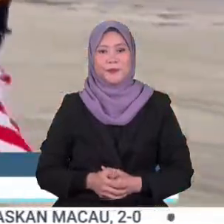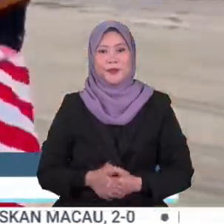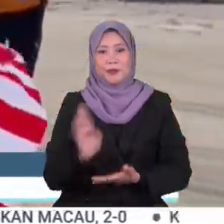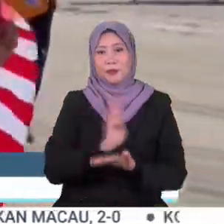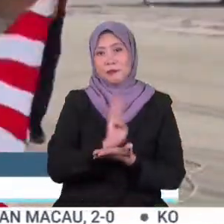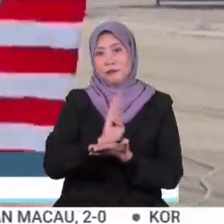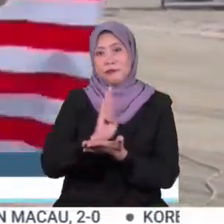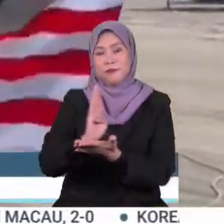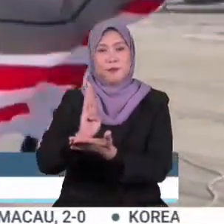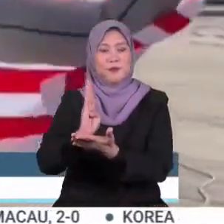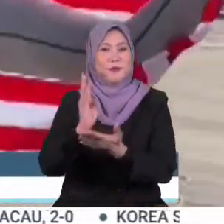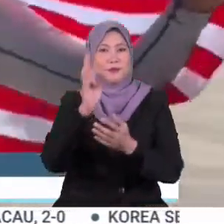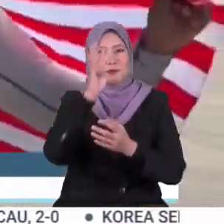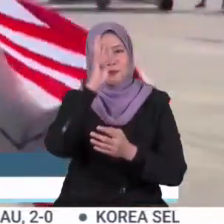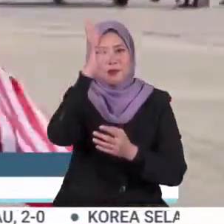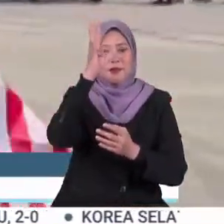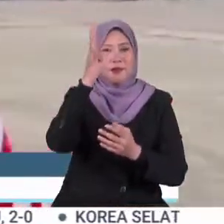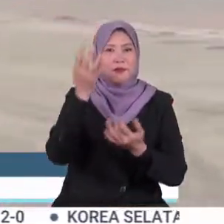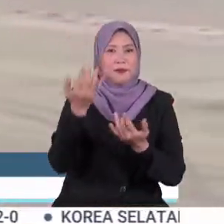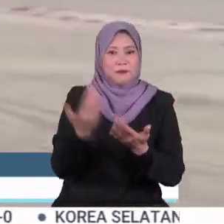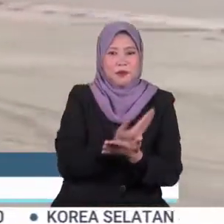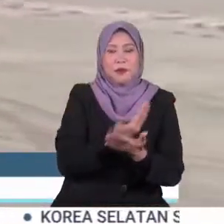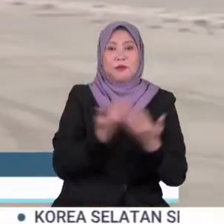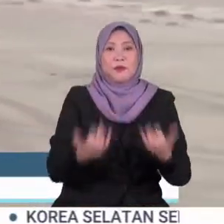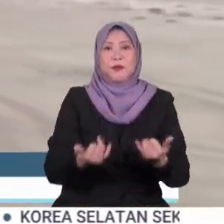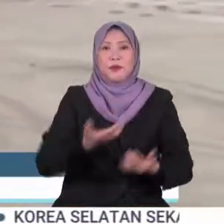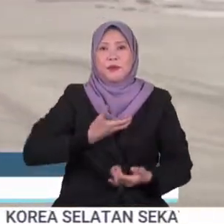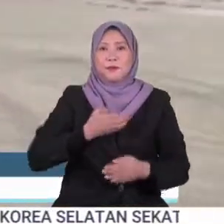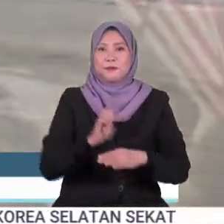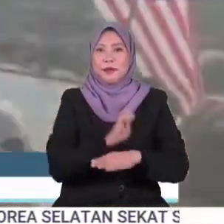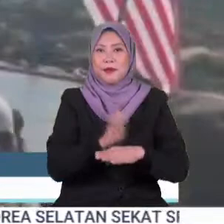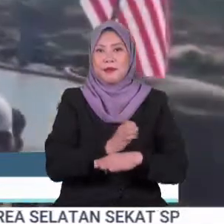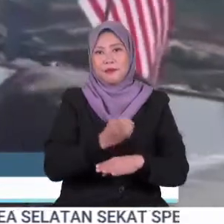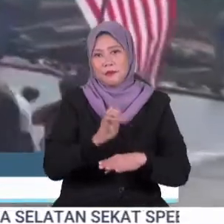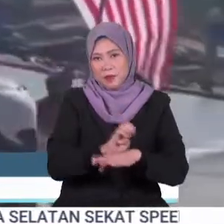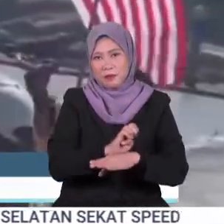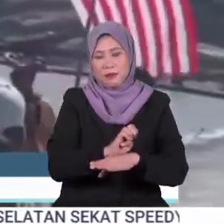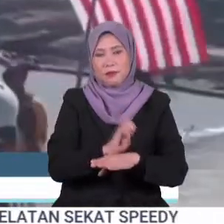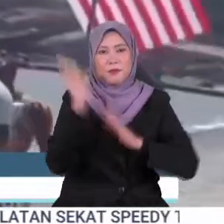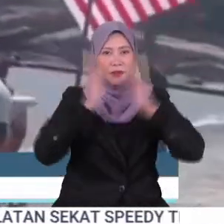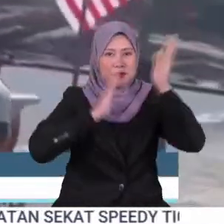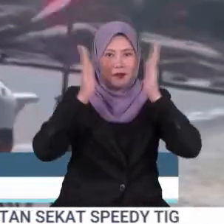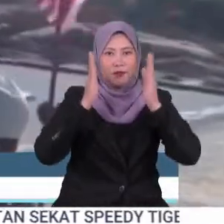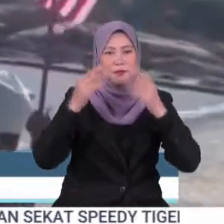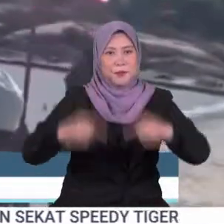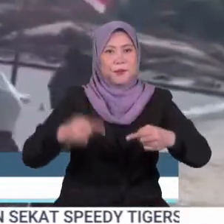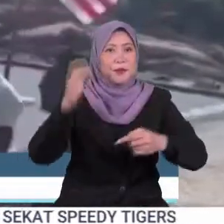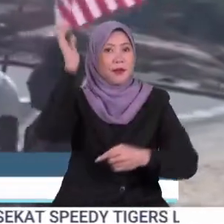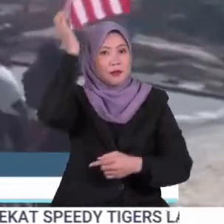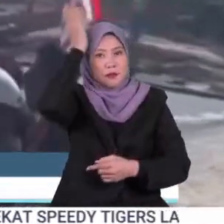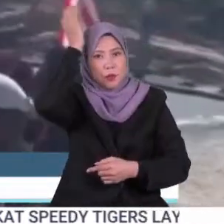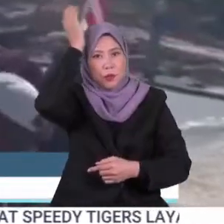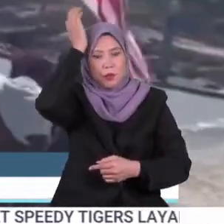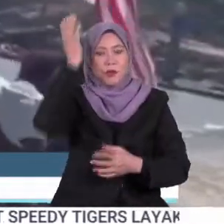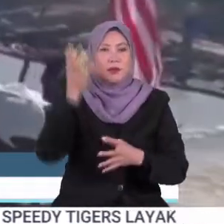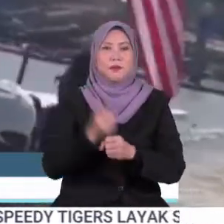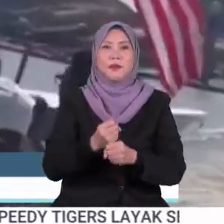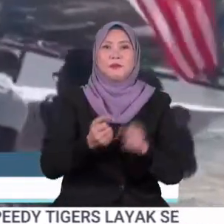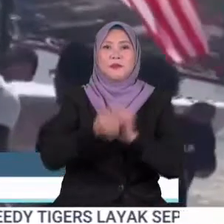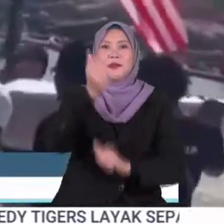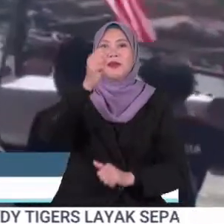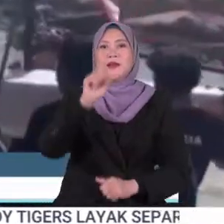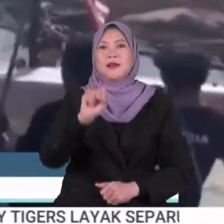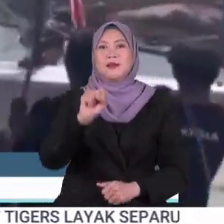Pelayaran sekali lagi mencipta sensasi apabila menghadiahkan pingat emas pertama Malaysia pada Temasya Hangzhou. Kejayaan itu diraih menerusi